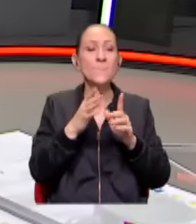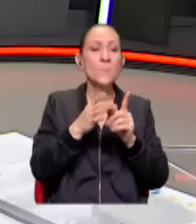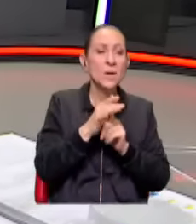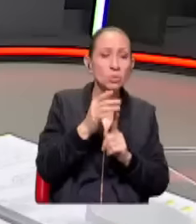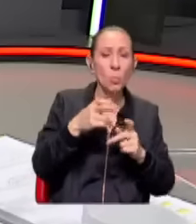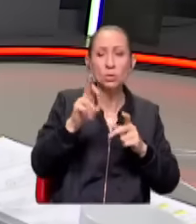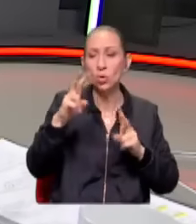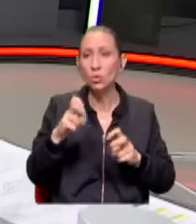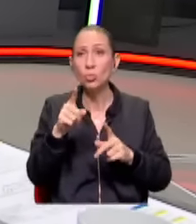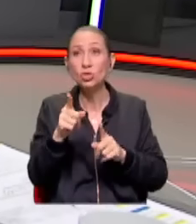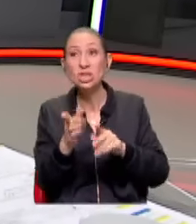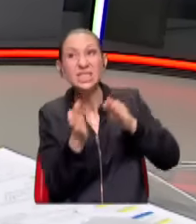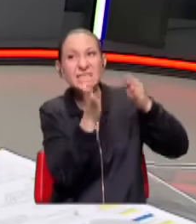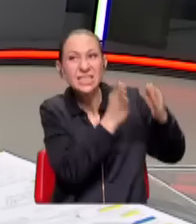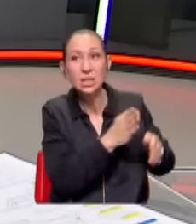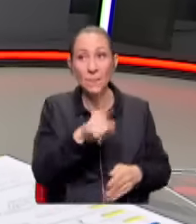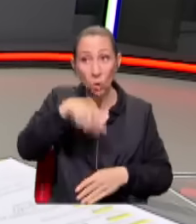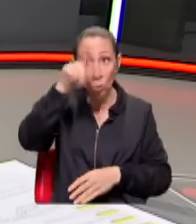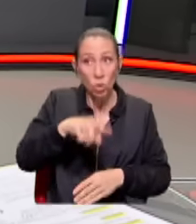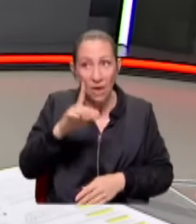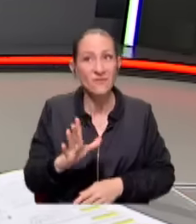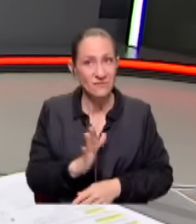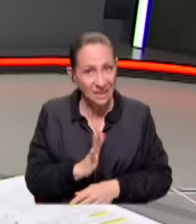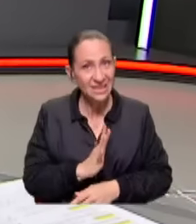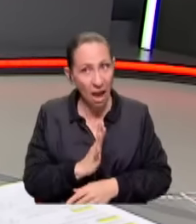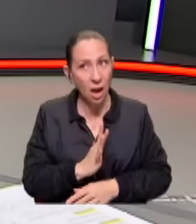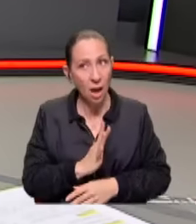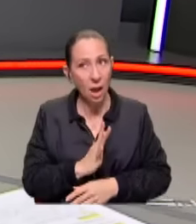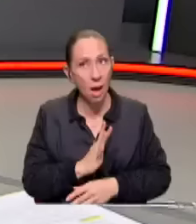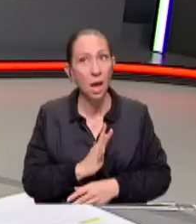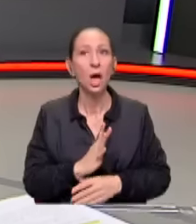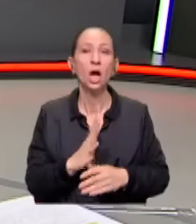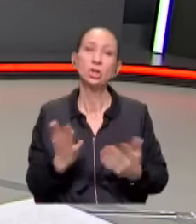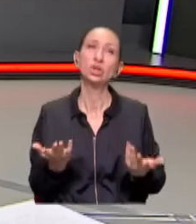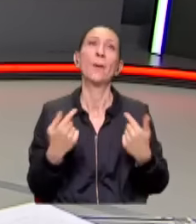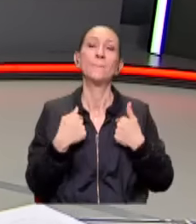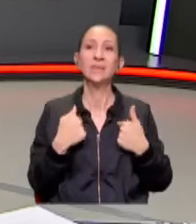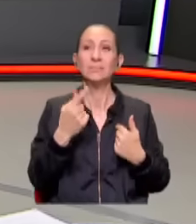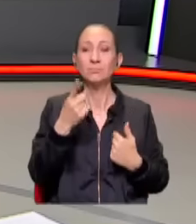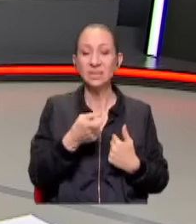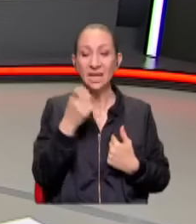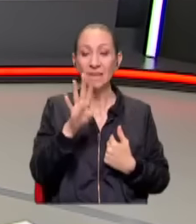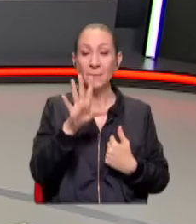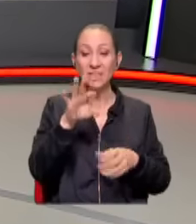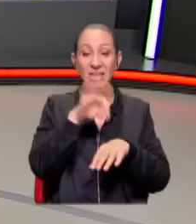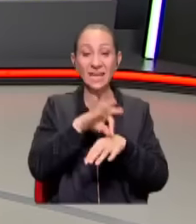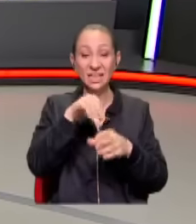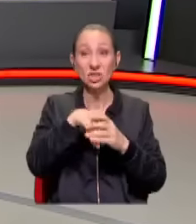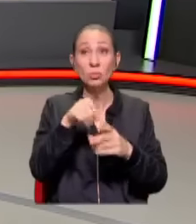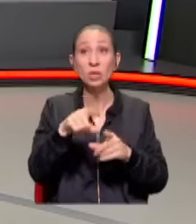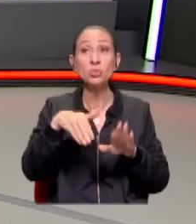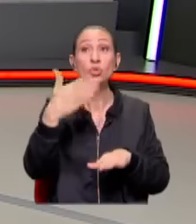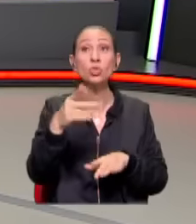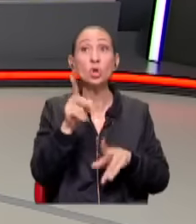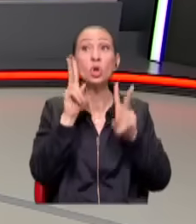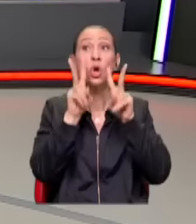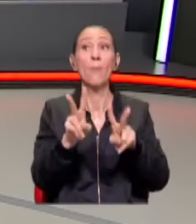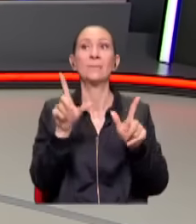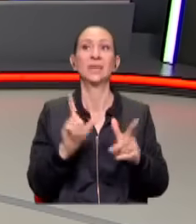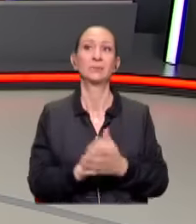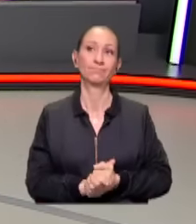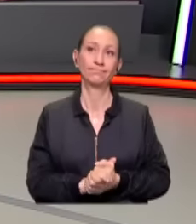boş koltuktu, bunların dışında bir gündem varsa, İşte biz 1 saat 45 dakika içinde ve bundan sonrasında bunları